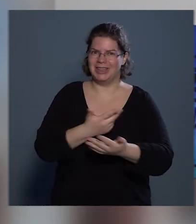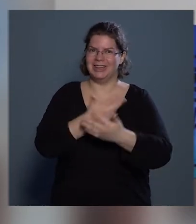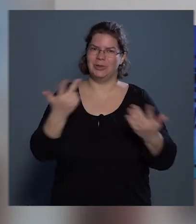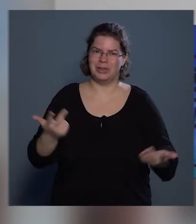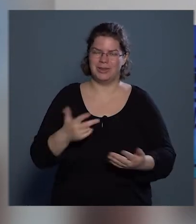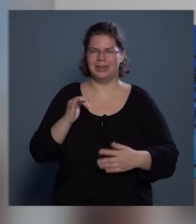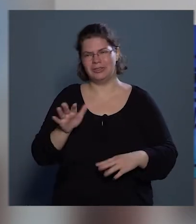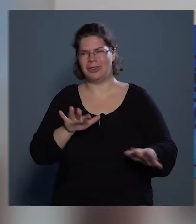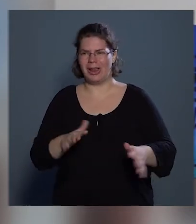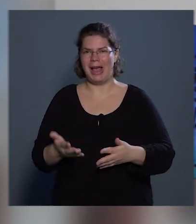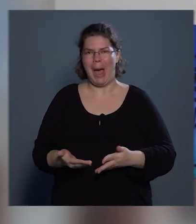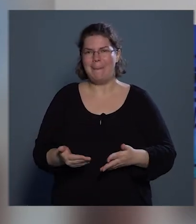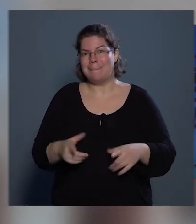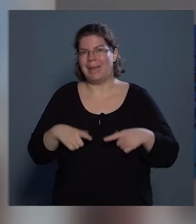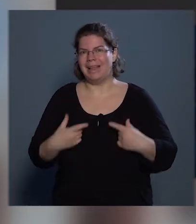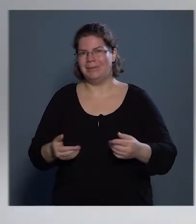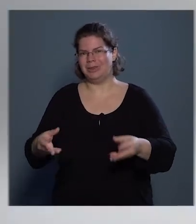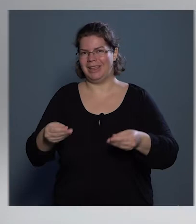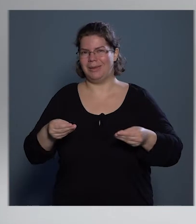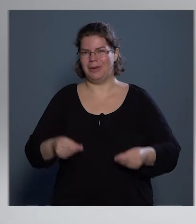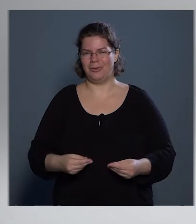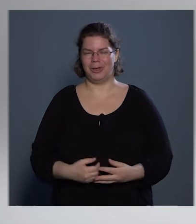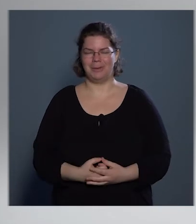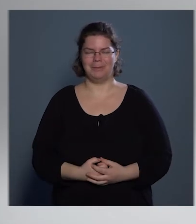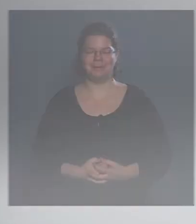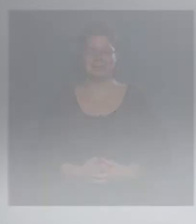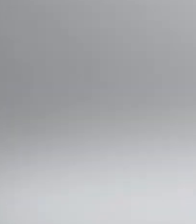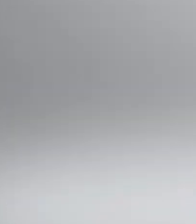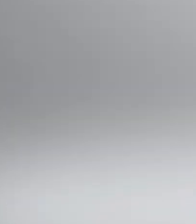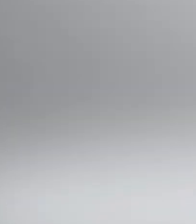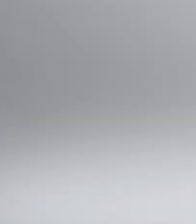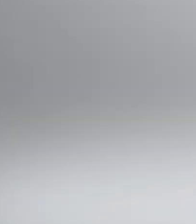és talán megérem még, hogy a kezembe foghassam.